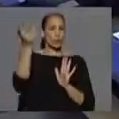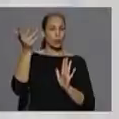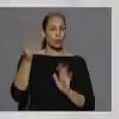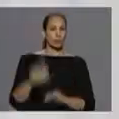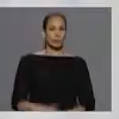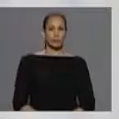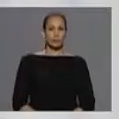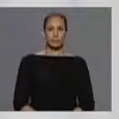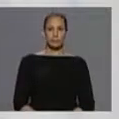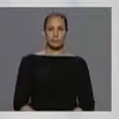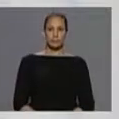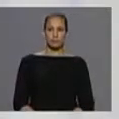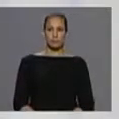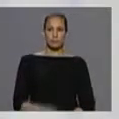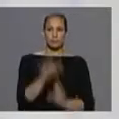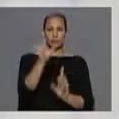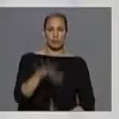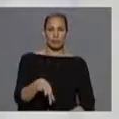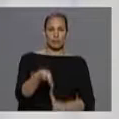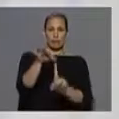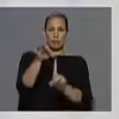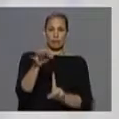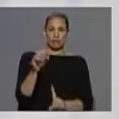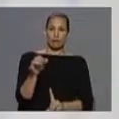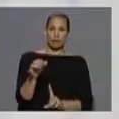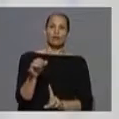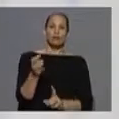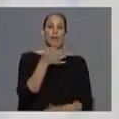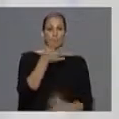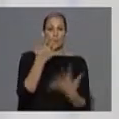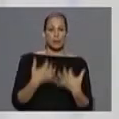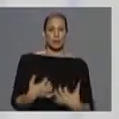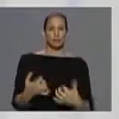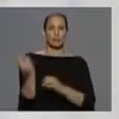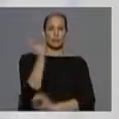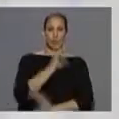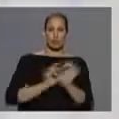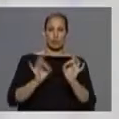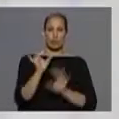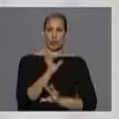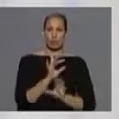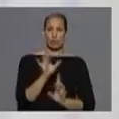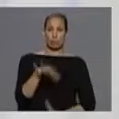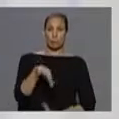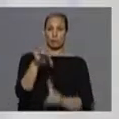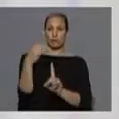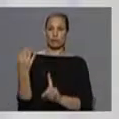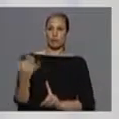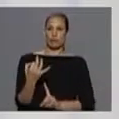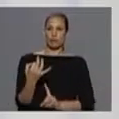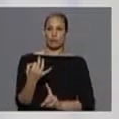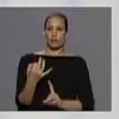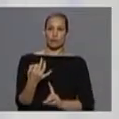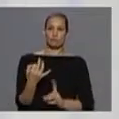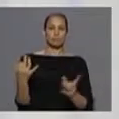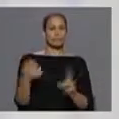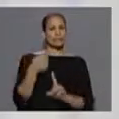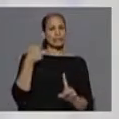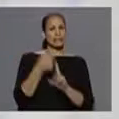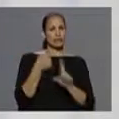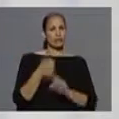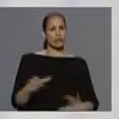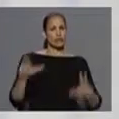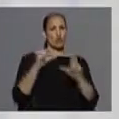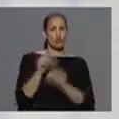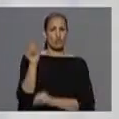stato eletto al parlamento europeo di recente e aveva davanti a lui una sfida nuova e